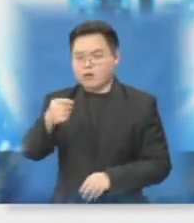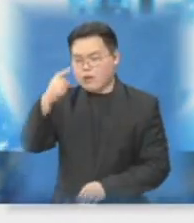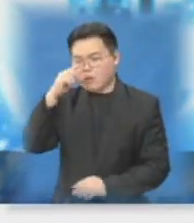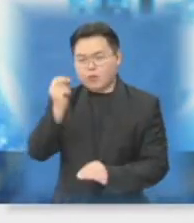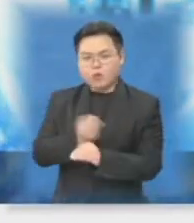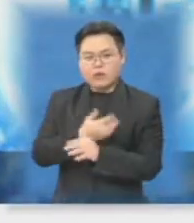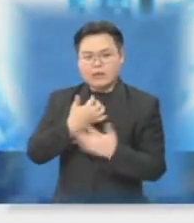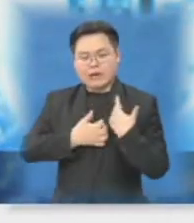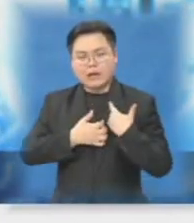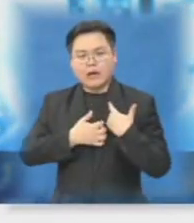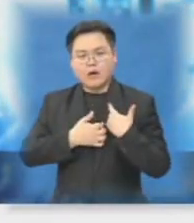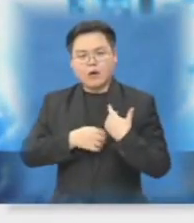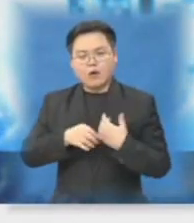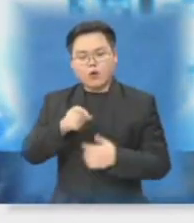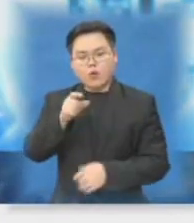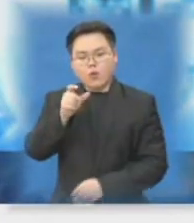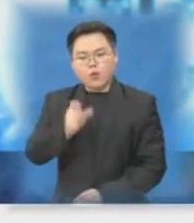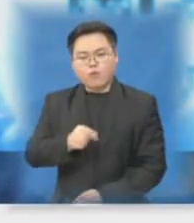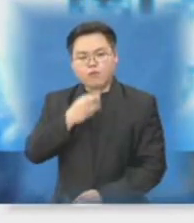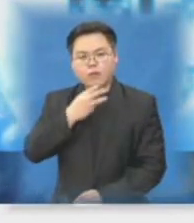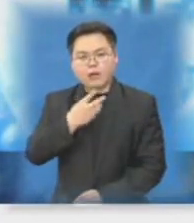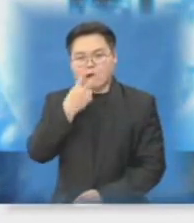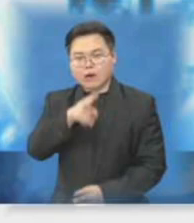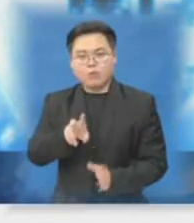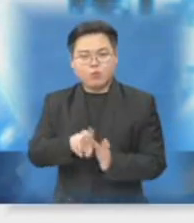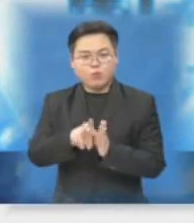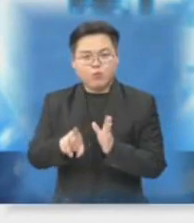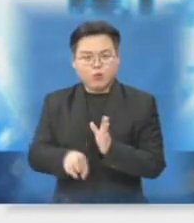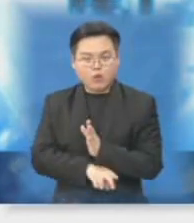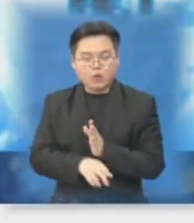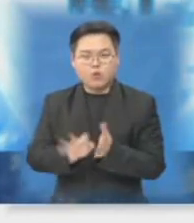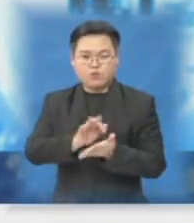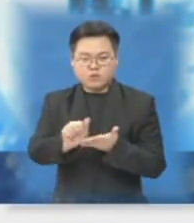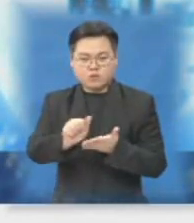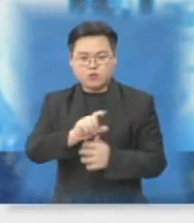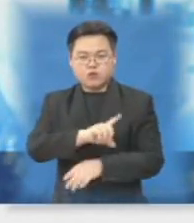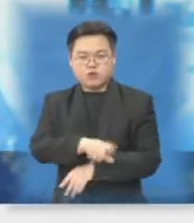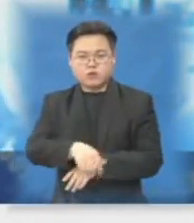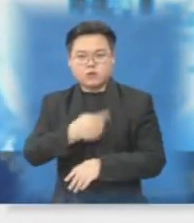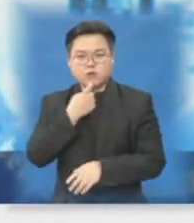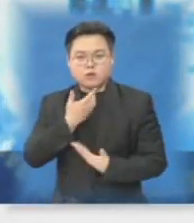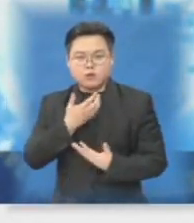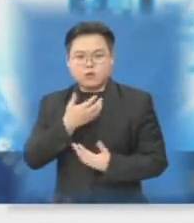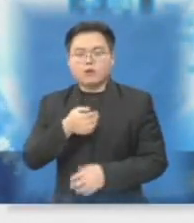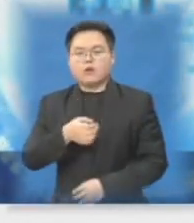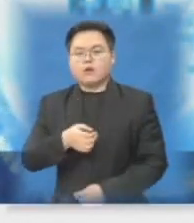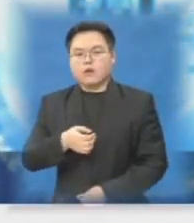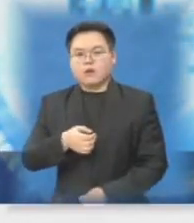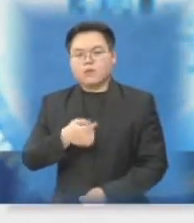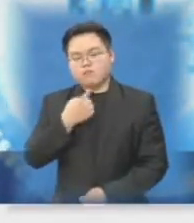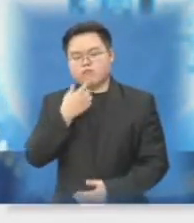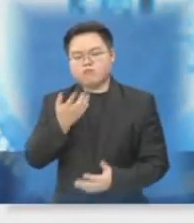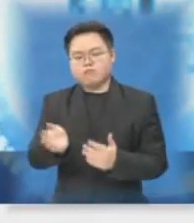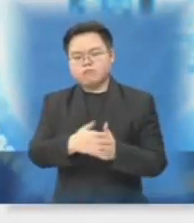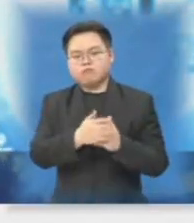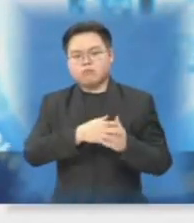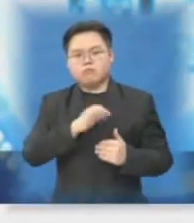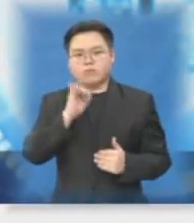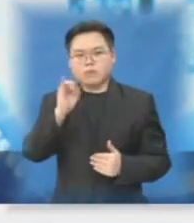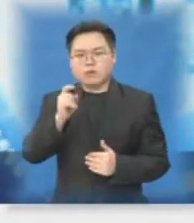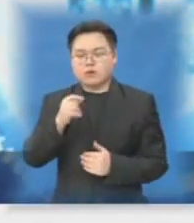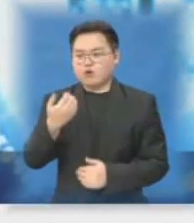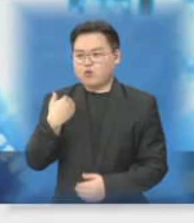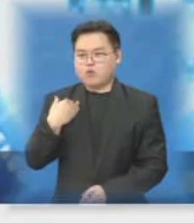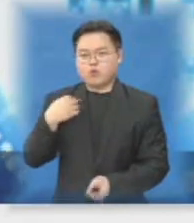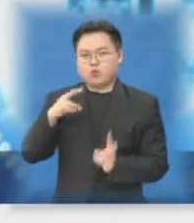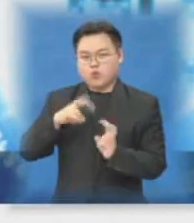өвчтөд түүхийн хүртэл харах болцоогүй болох учраас нас уралтын тоогч гэсэн өсгөхөд байна гэдгийг сая одоо дэлхийн эрдэмтэн